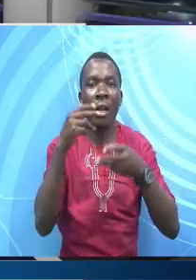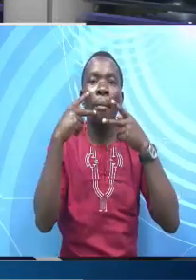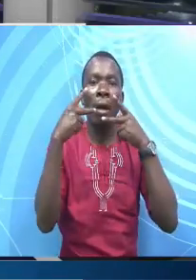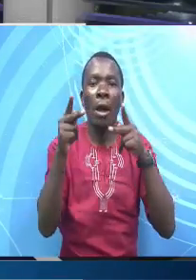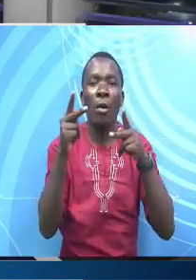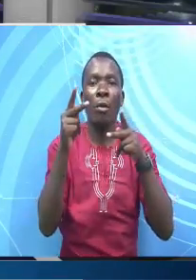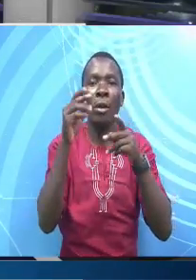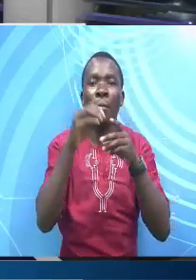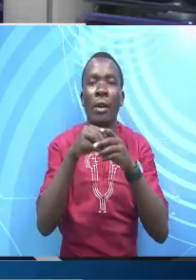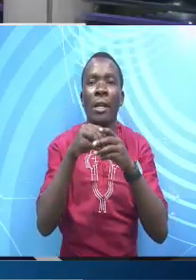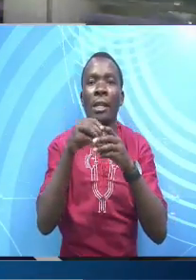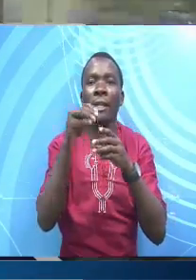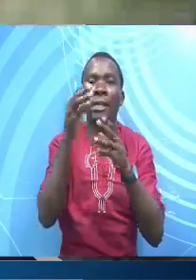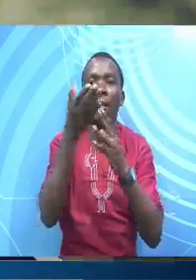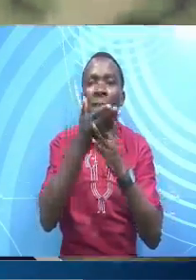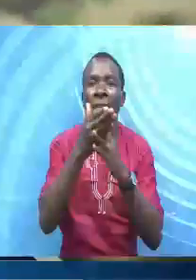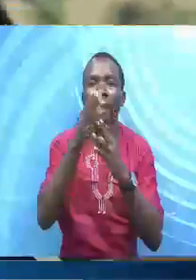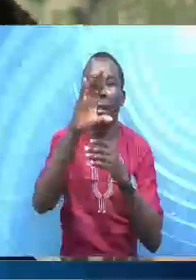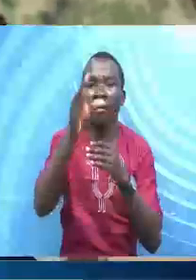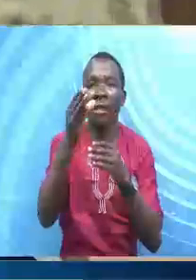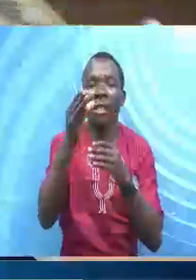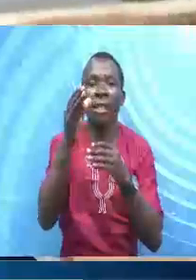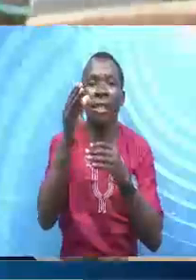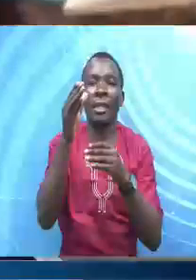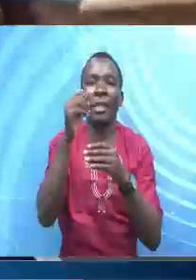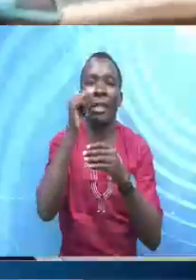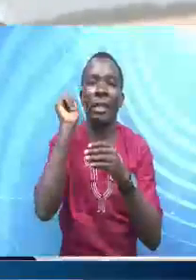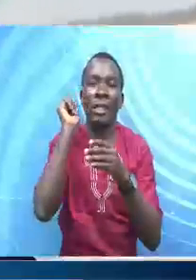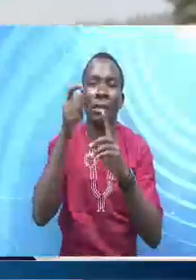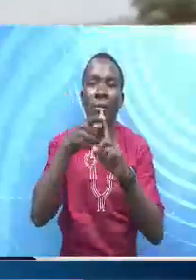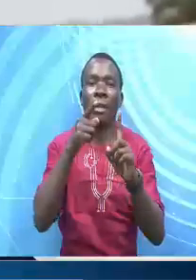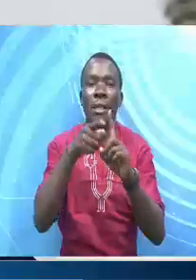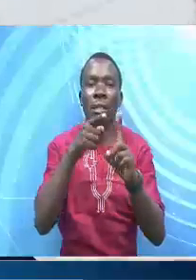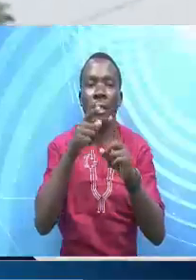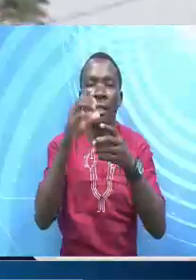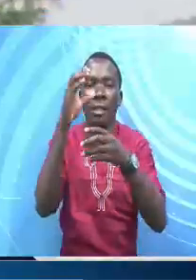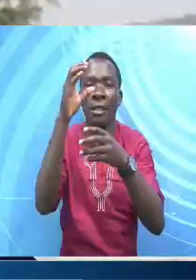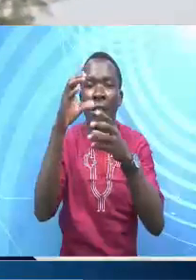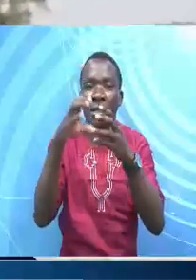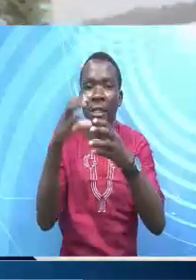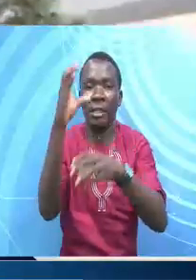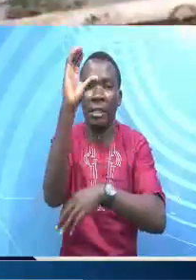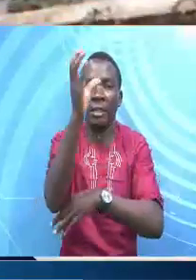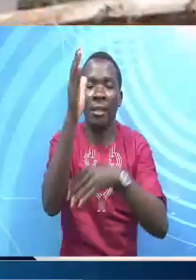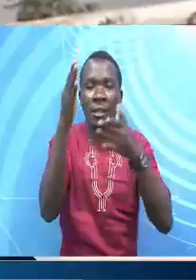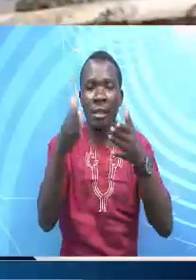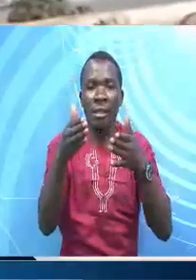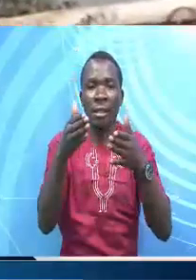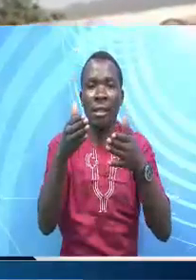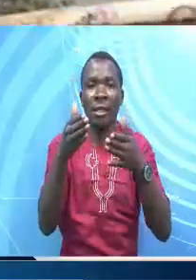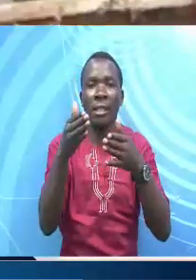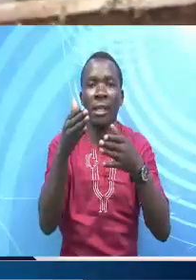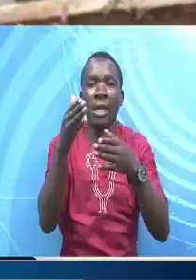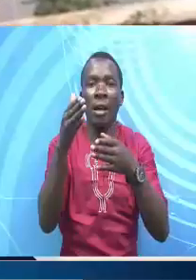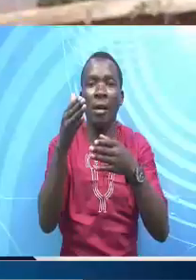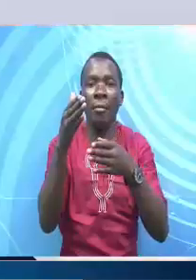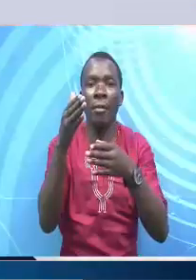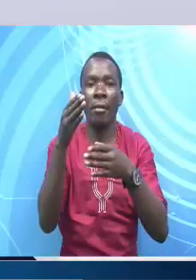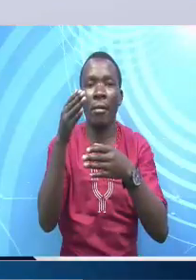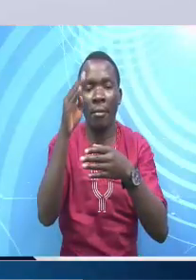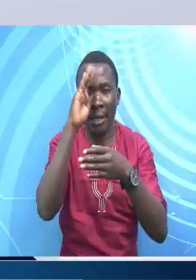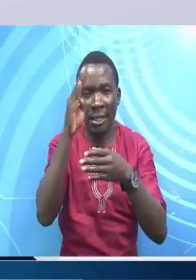ku munsi w'ejo bishwe n'inyeshyamba zibarizwa mu ihuriro ryiswe UPC kwa na François Bozizé wahoze ari perezida w'iki gihugu. Izo ngabo ziciwe mu gitero